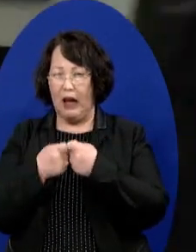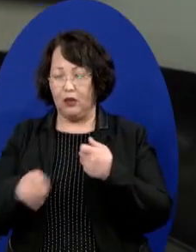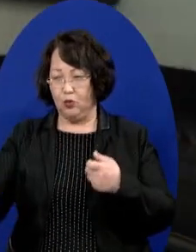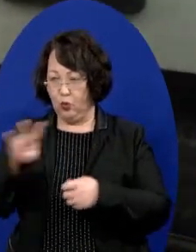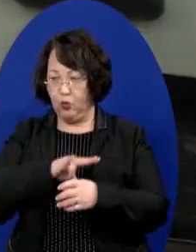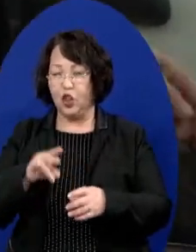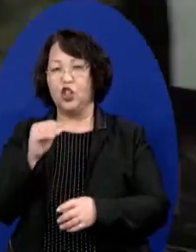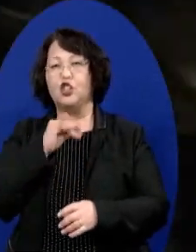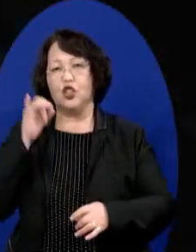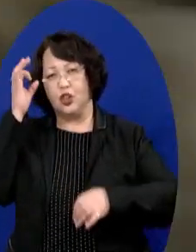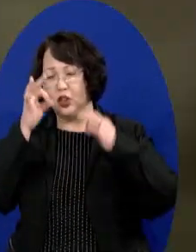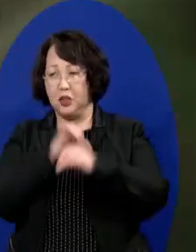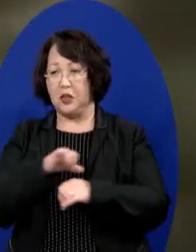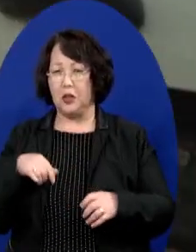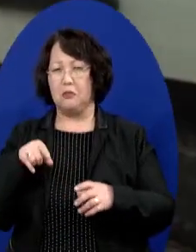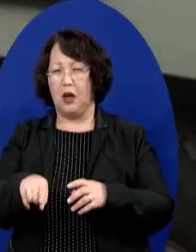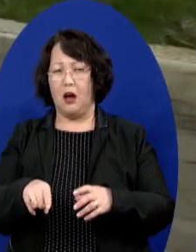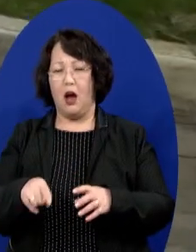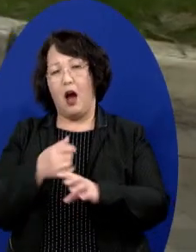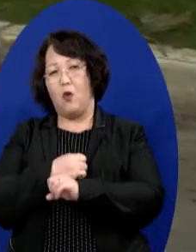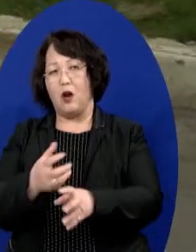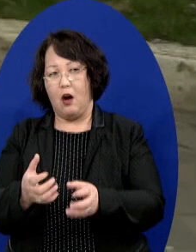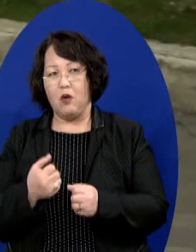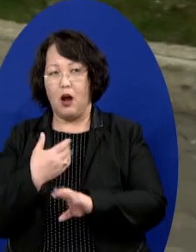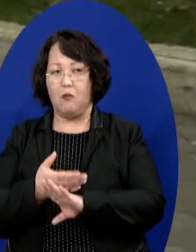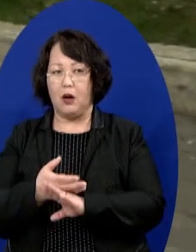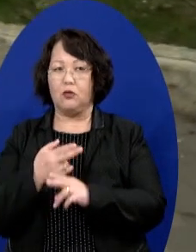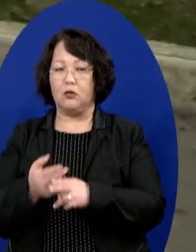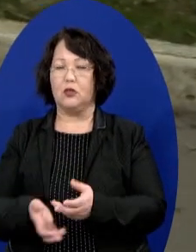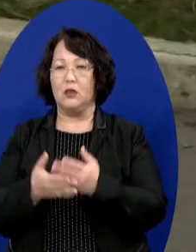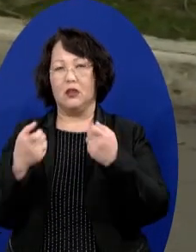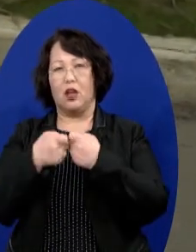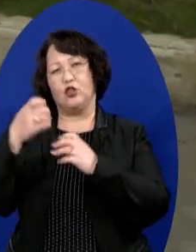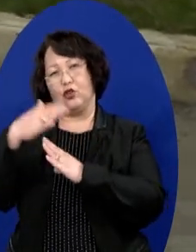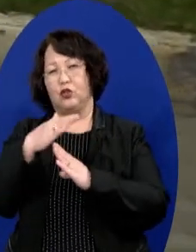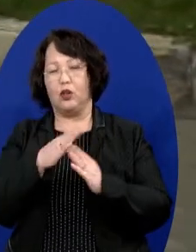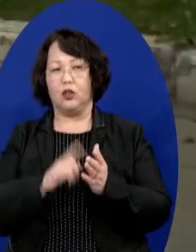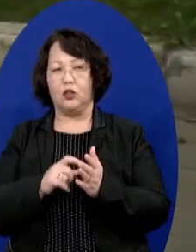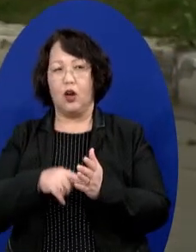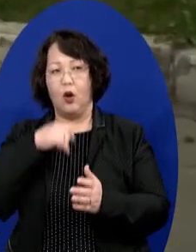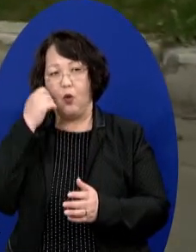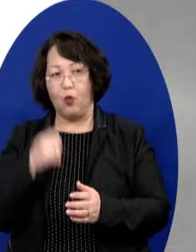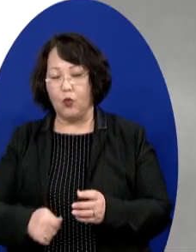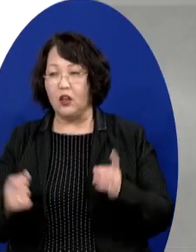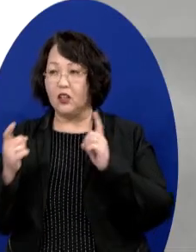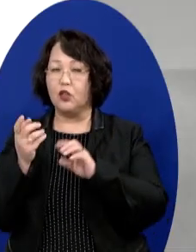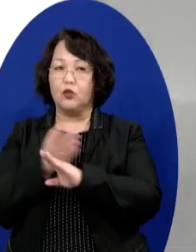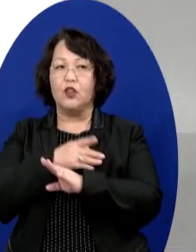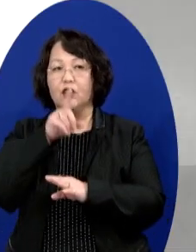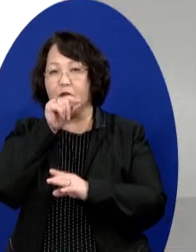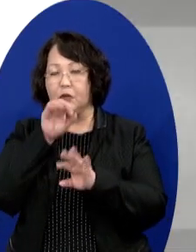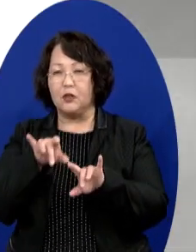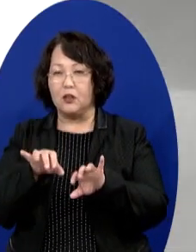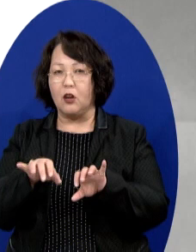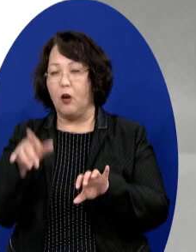нүүлгэхэд аюулгүй байдлыг хангахын төлөө шаргуу ажиллана гэдгээ мэдэгдэж, Дайныг зогсоохыг Украинд ирэхийнхээ өмнө Twitter хуудасаараа дамжуулан